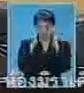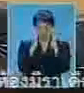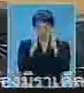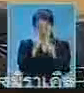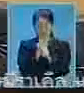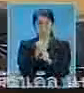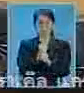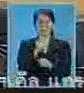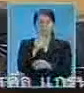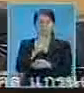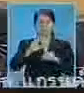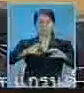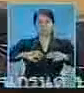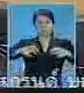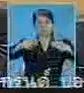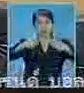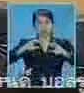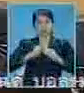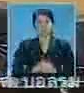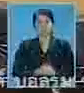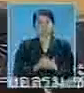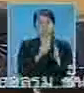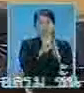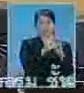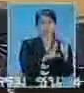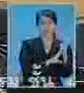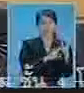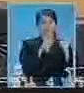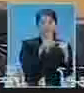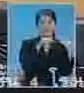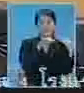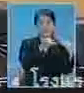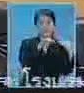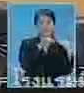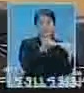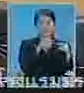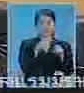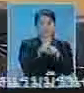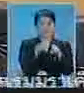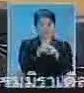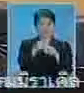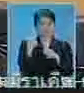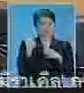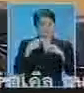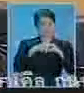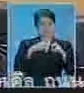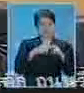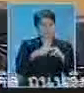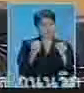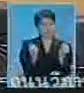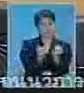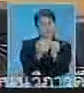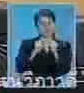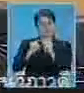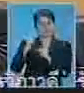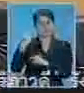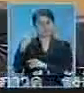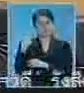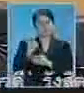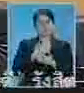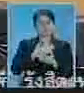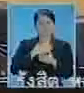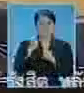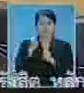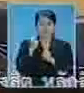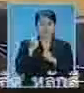การต่อไปแม้แต่ระบบโทรคมนาคมซึ่งมีปัญหามากมายนะครับจนถึงทุกวันนี้พวกผมก็ยังพยายามแก้ปัญห